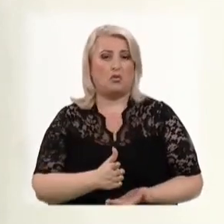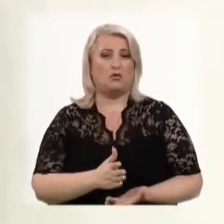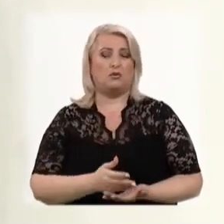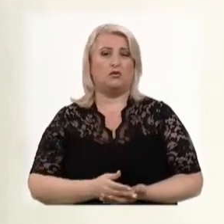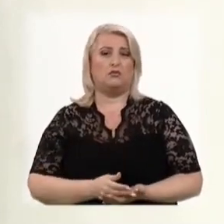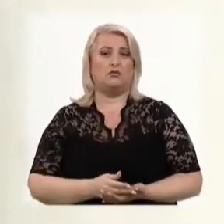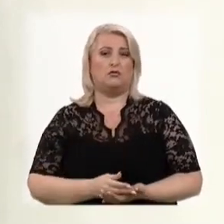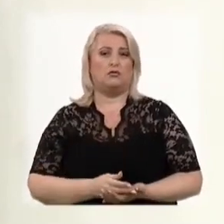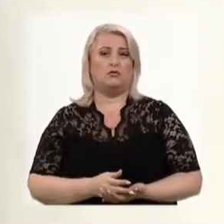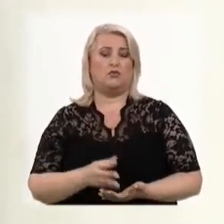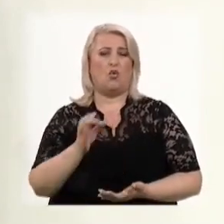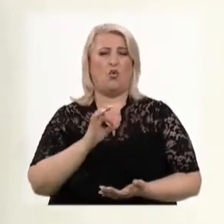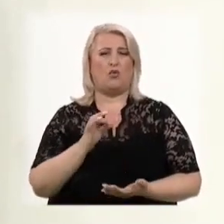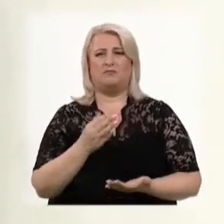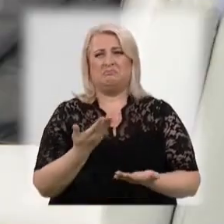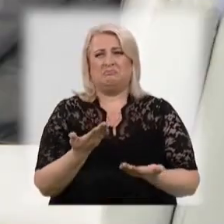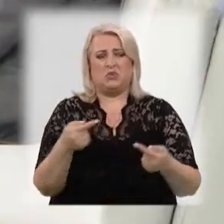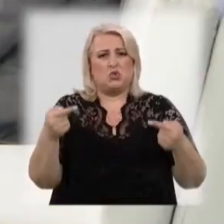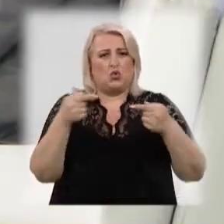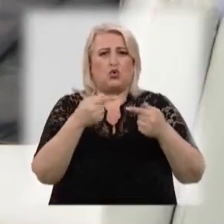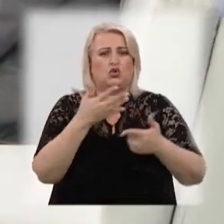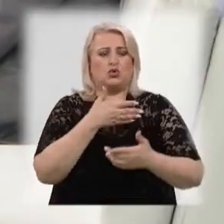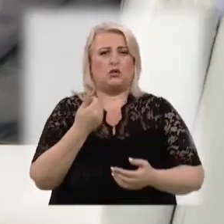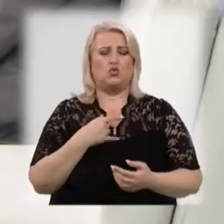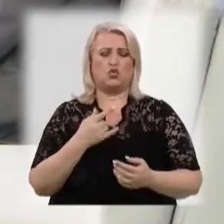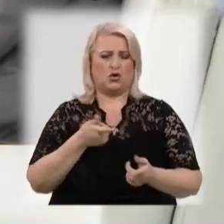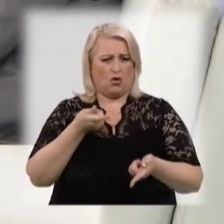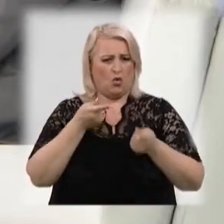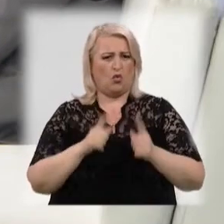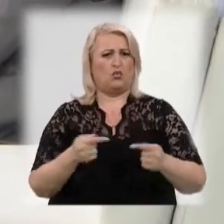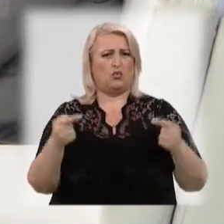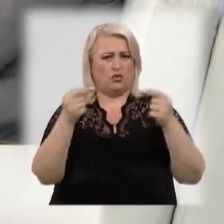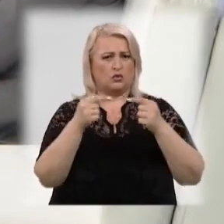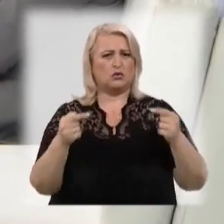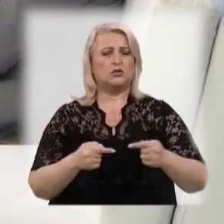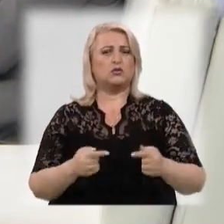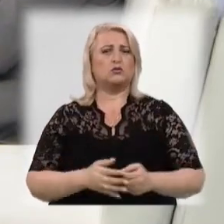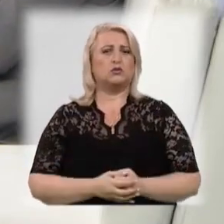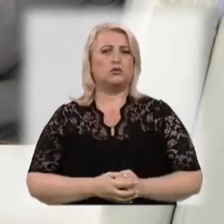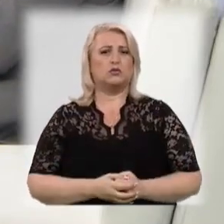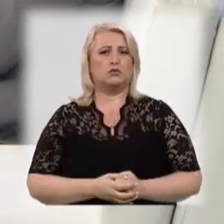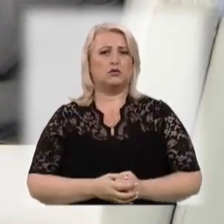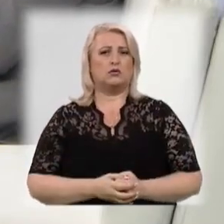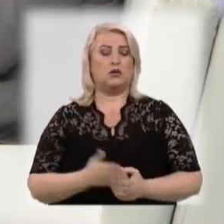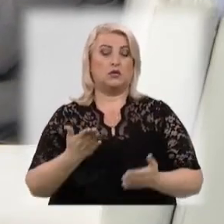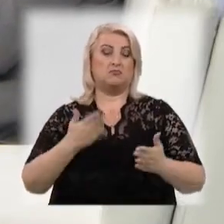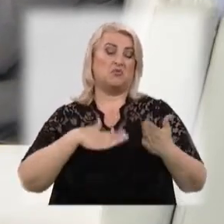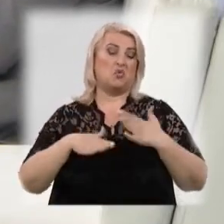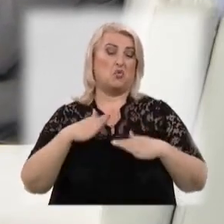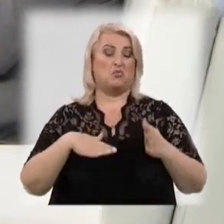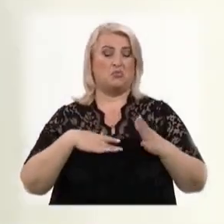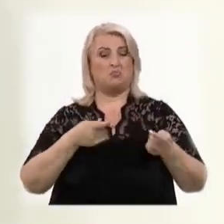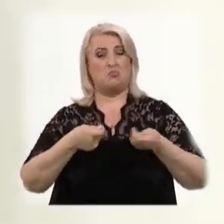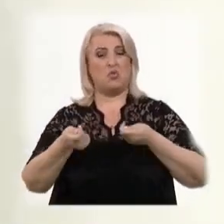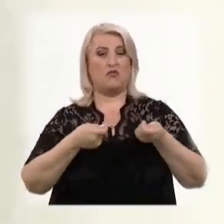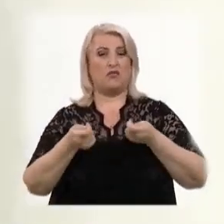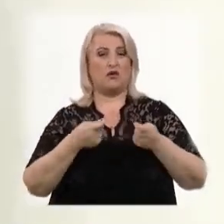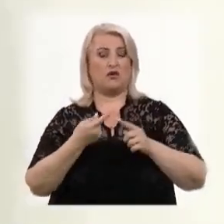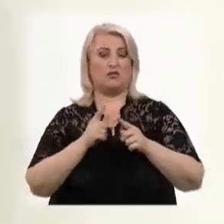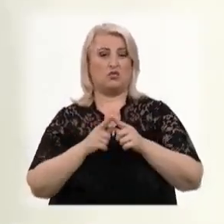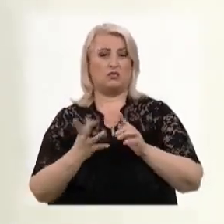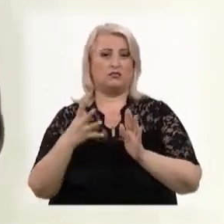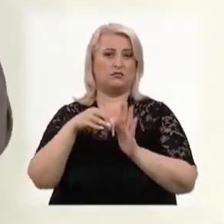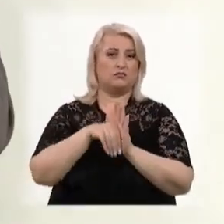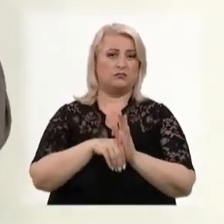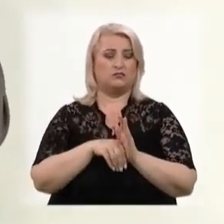ipoteza este o subiectivă dar trecem în actualul Și de ce naviga produselor lucrăm cu afaceri care Integrează